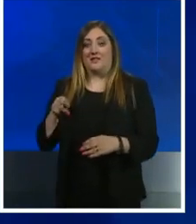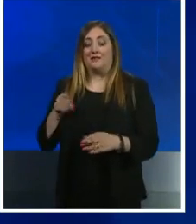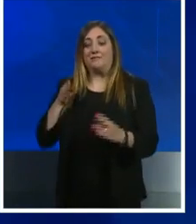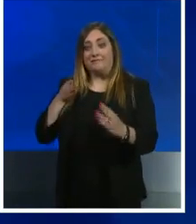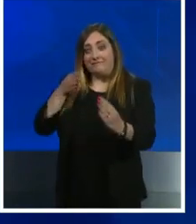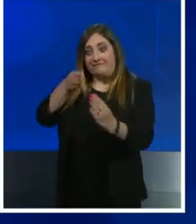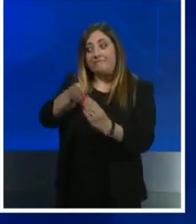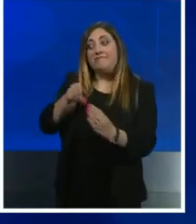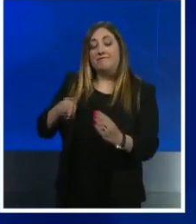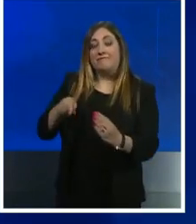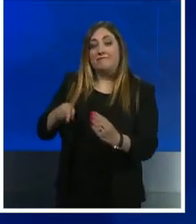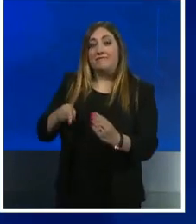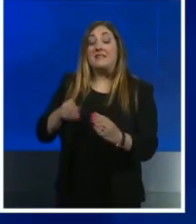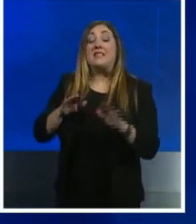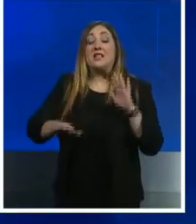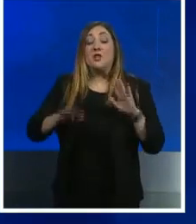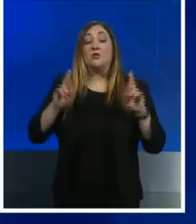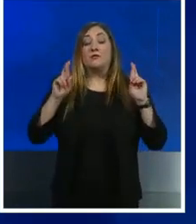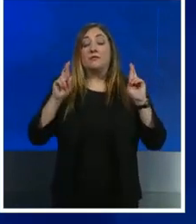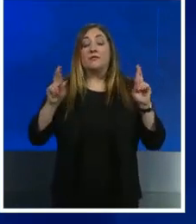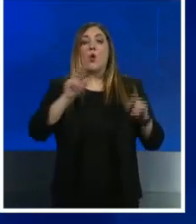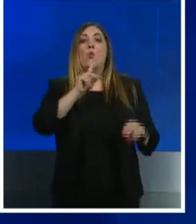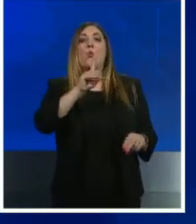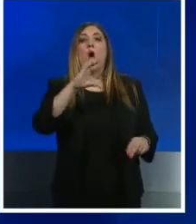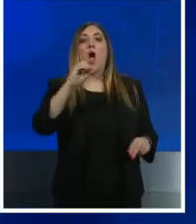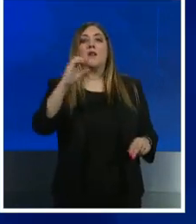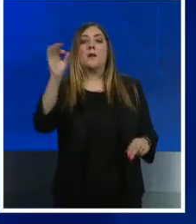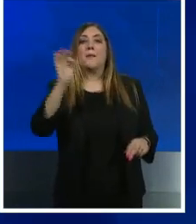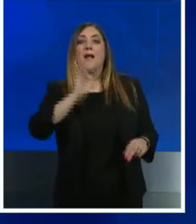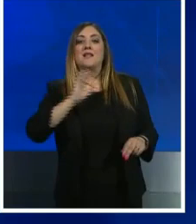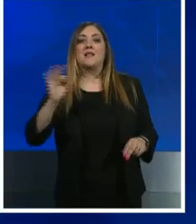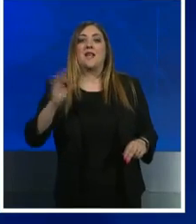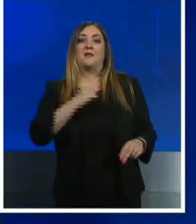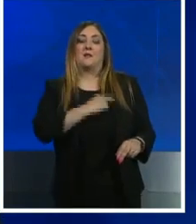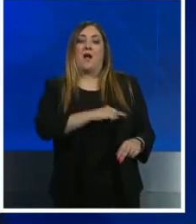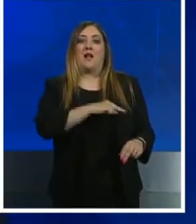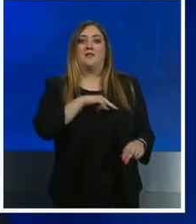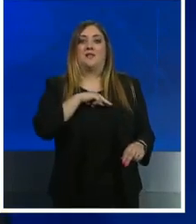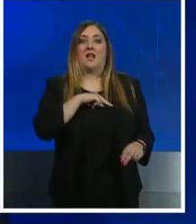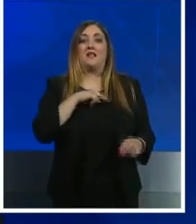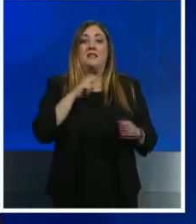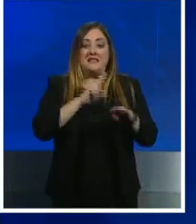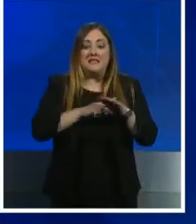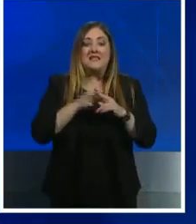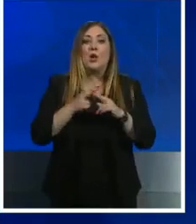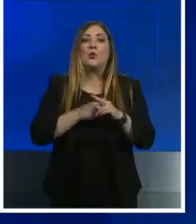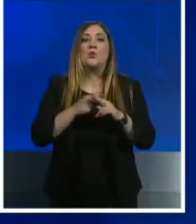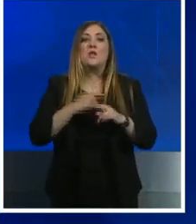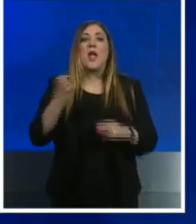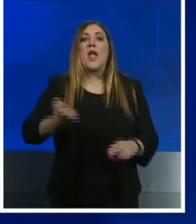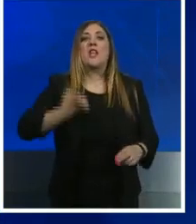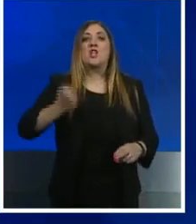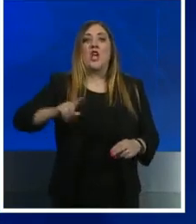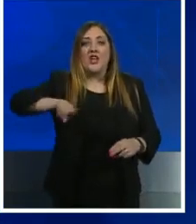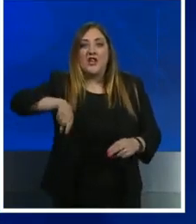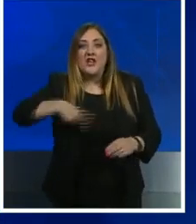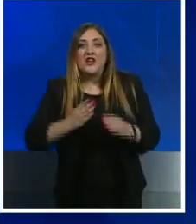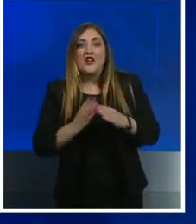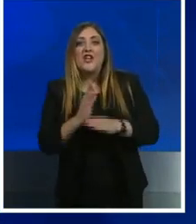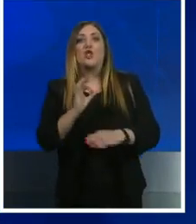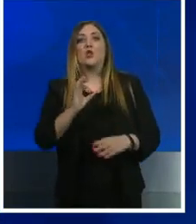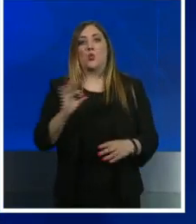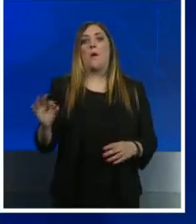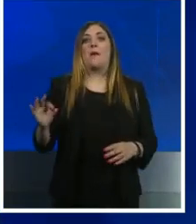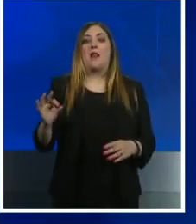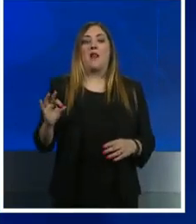fejn inkunu 100% bħala pajjiż nistgħu nagħmlu użu minn enerġija rinnovabbli.